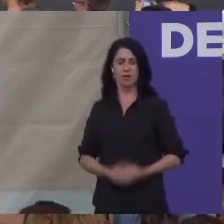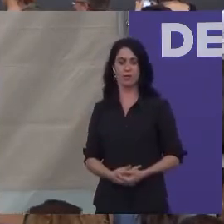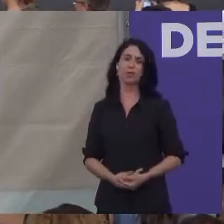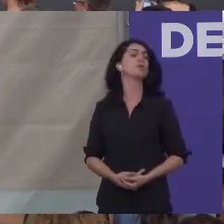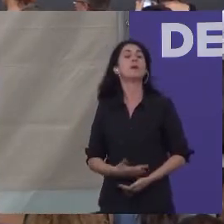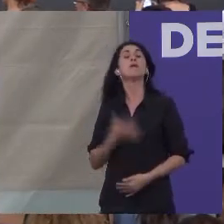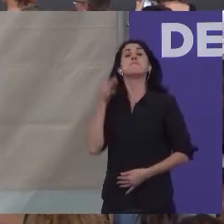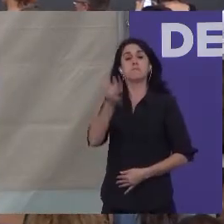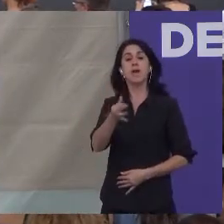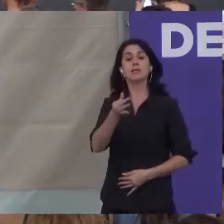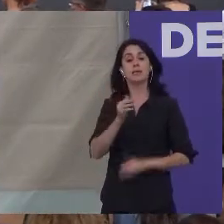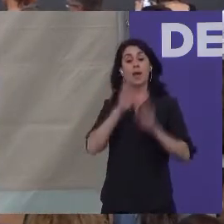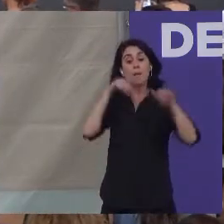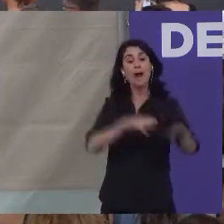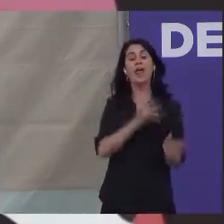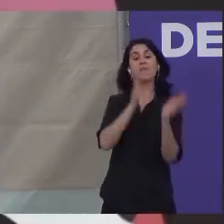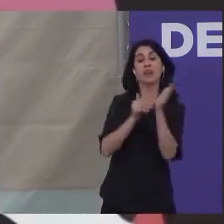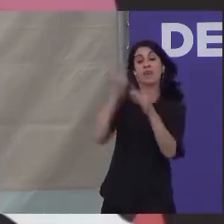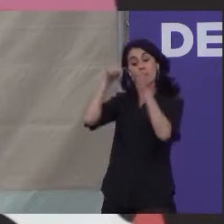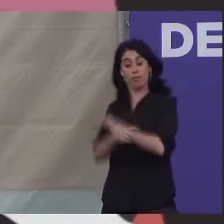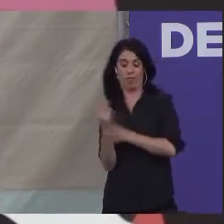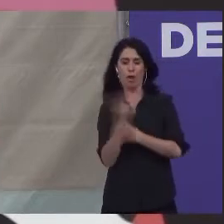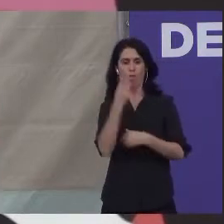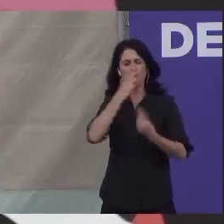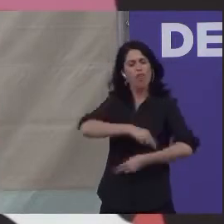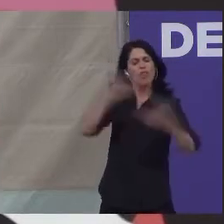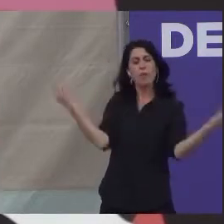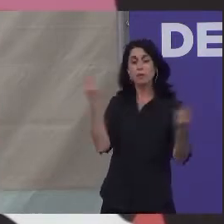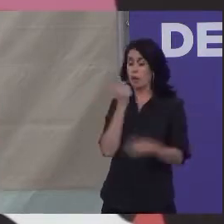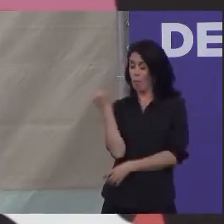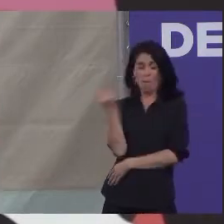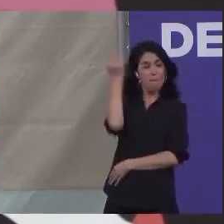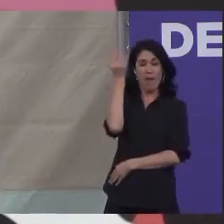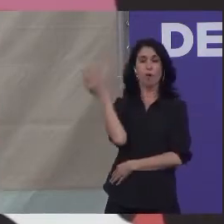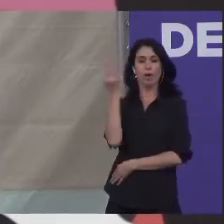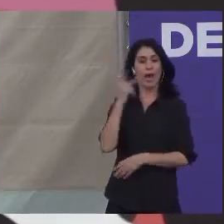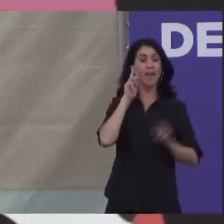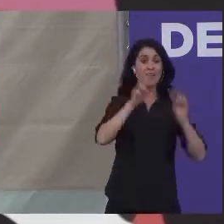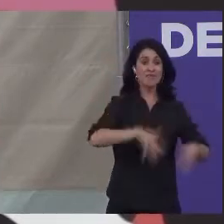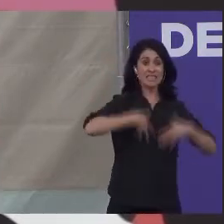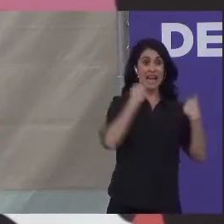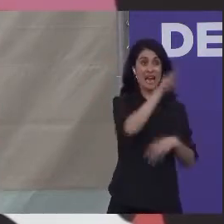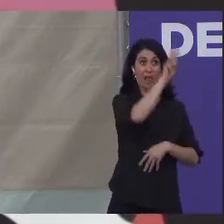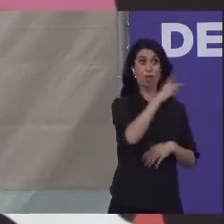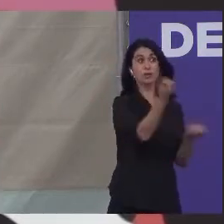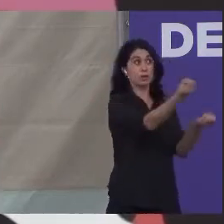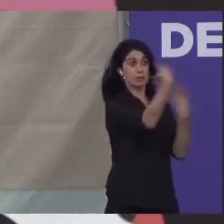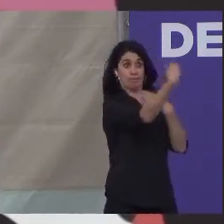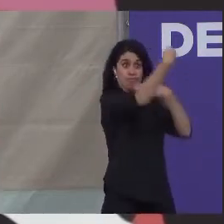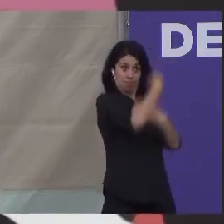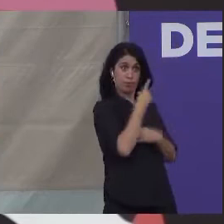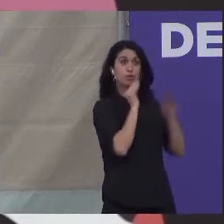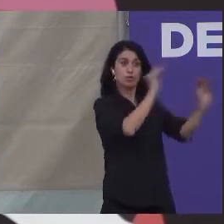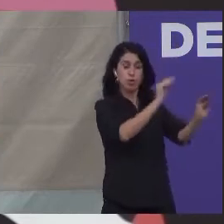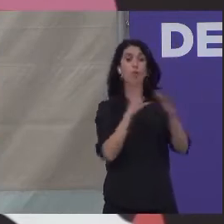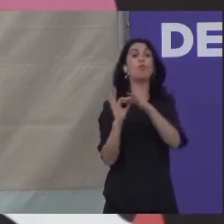A més, Marea Valenciana i Aprofundir han demostrat com ningú encarnar el mandat de Vistalegre 2, unitat i humilitat, perquè han